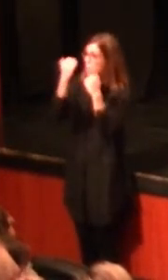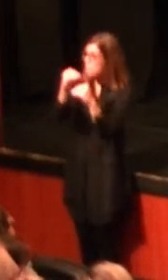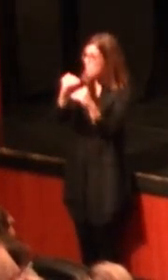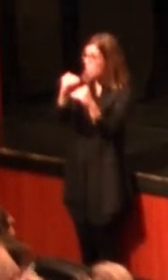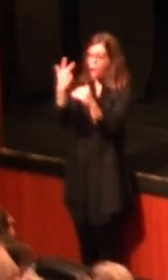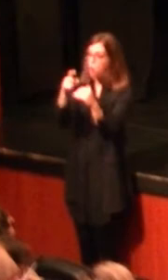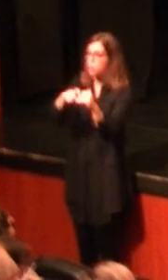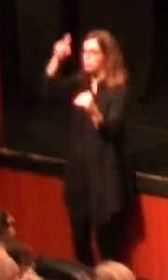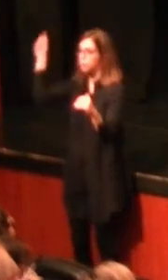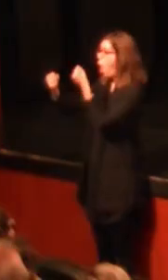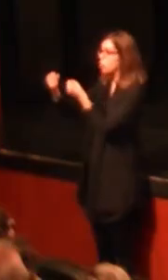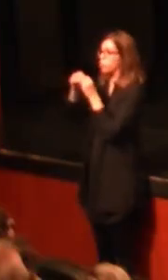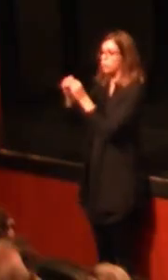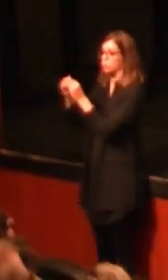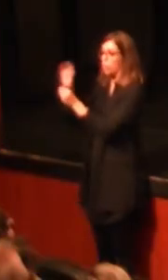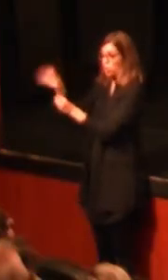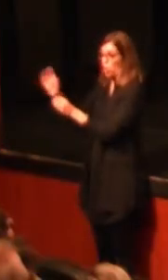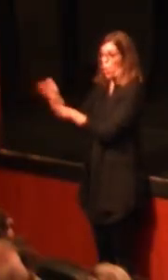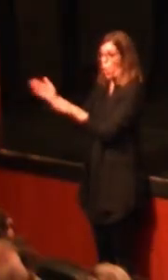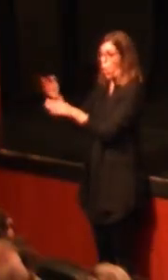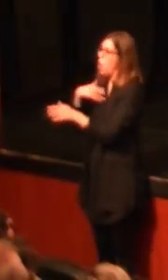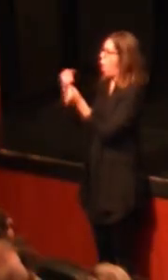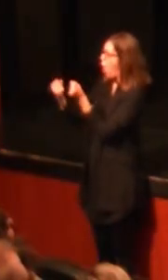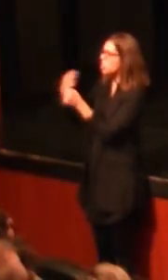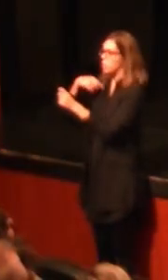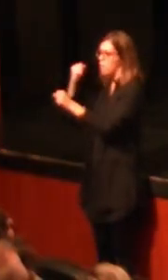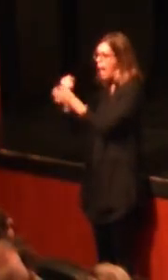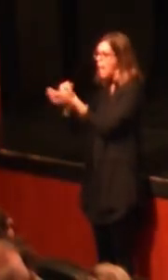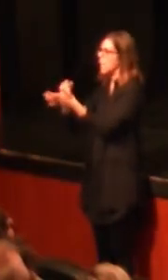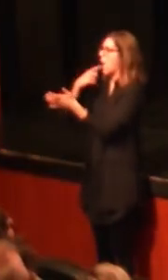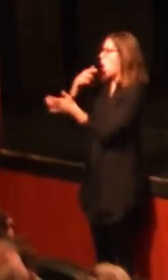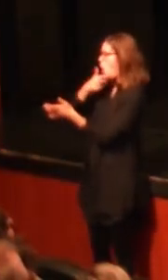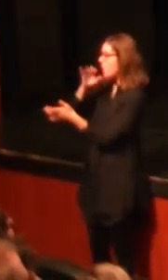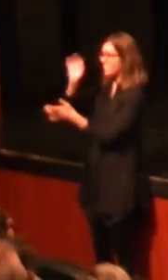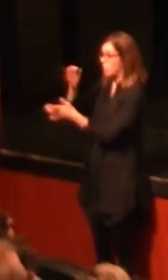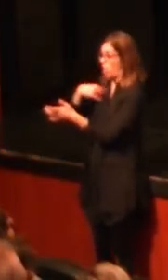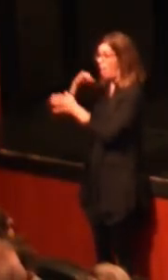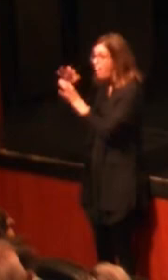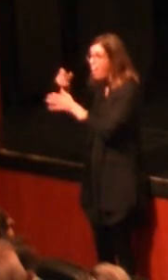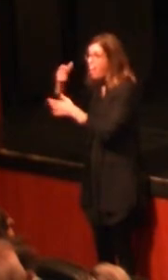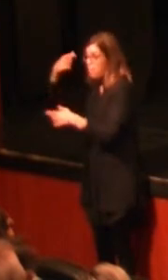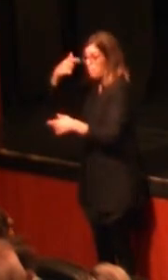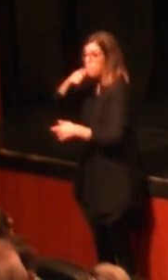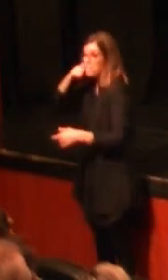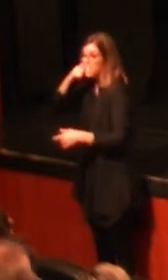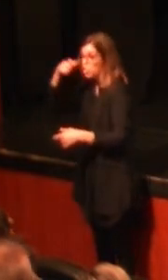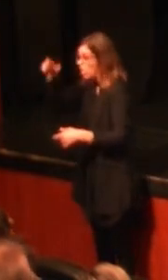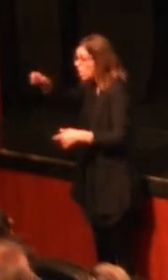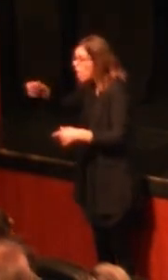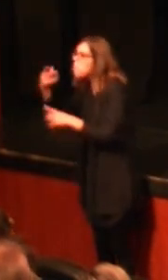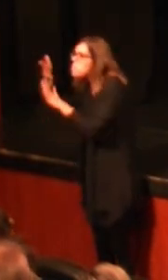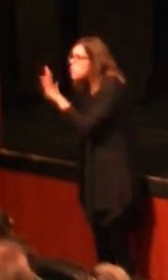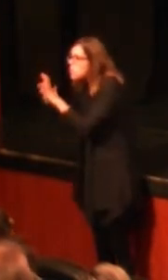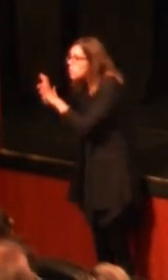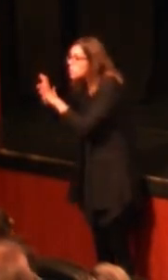Hem de lluitar perquè això no passi. I jo crec que nosaltres, quan mirem enrere i hem parlat de les nostres coses i del que fem,